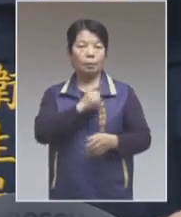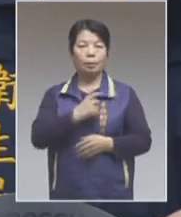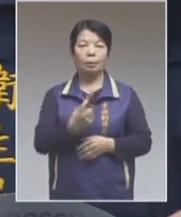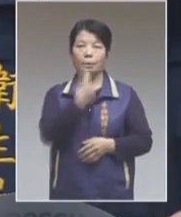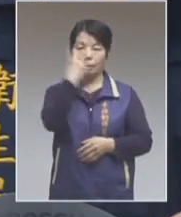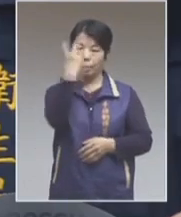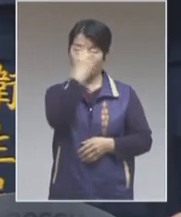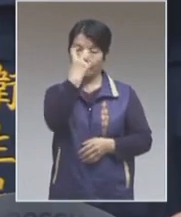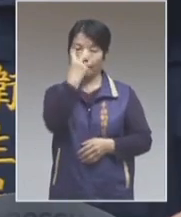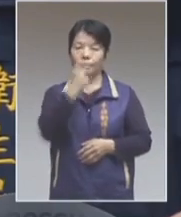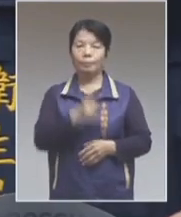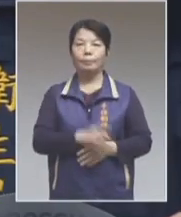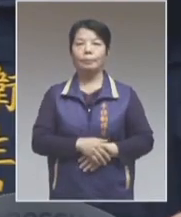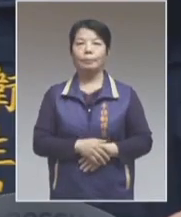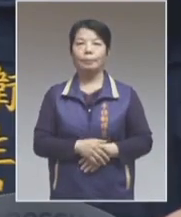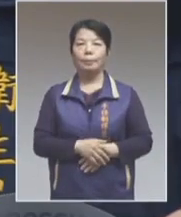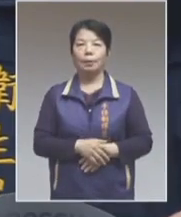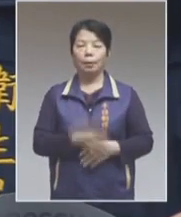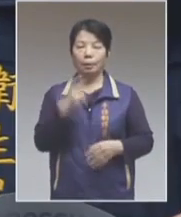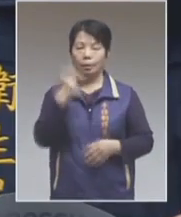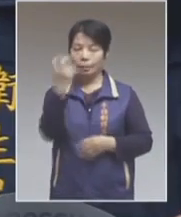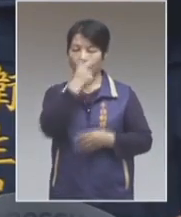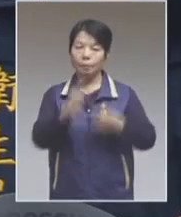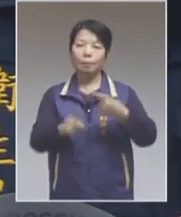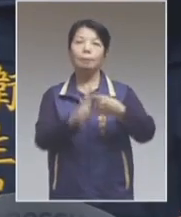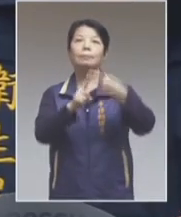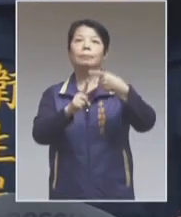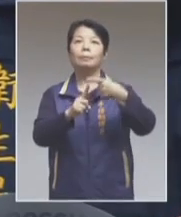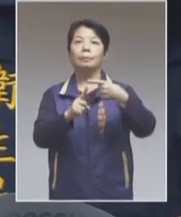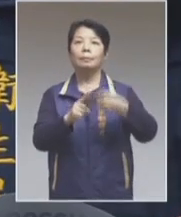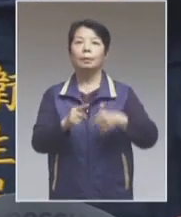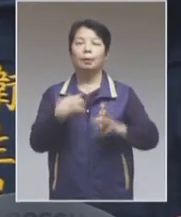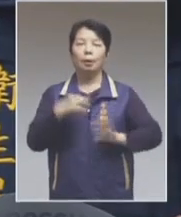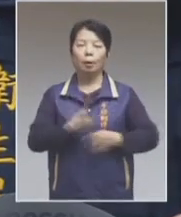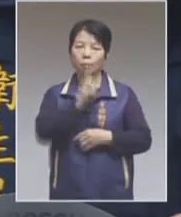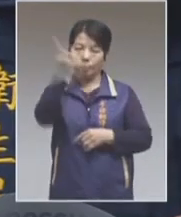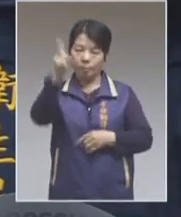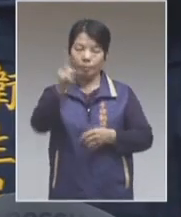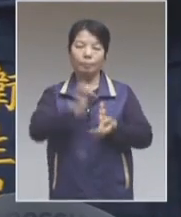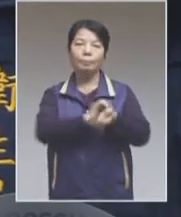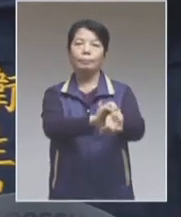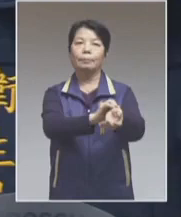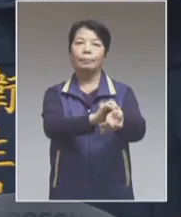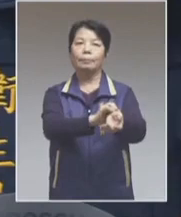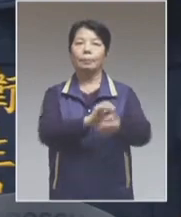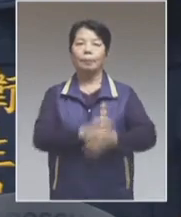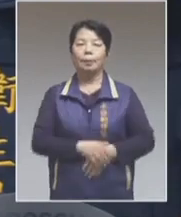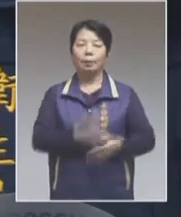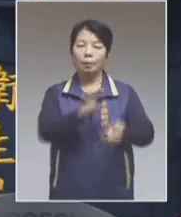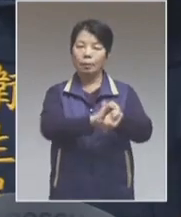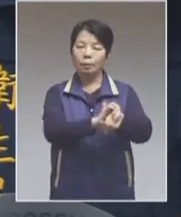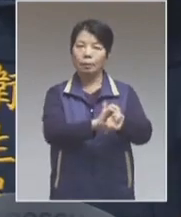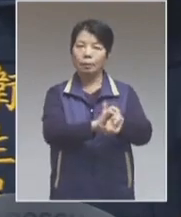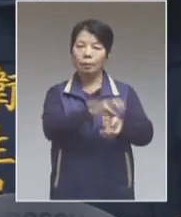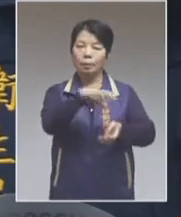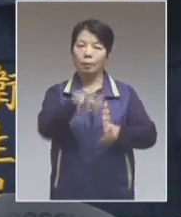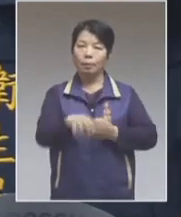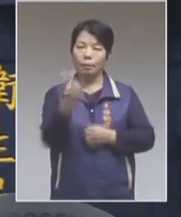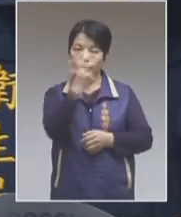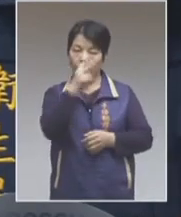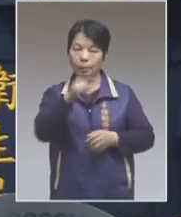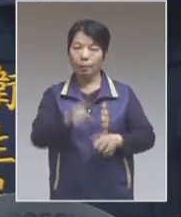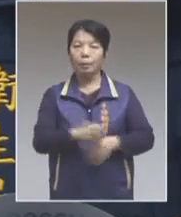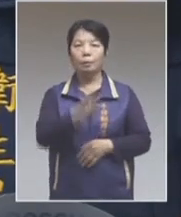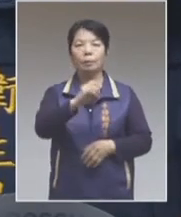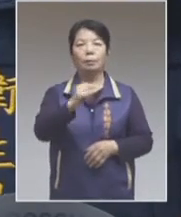在家里面哈，这个呈现阳性，那因此呢通报就医，那经过医院的检验，他的 CT 值